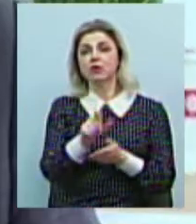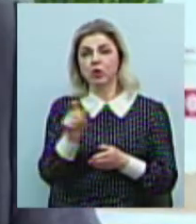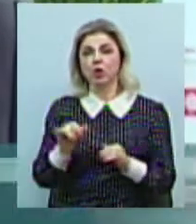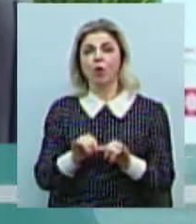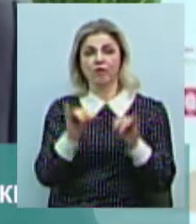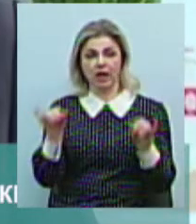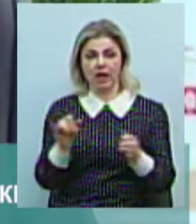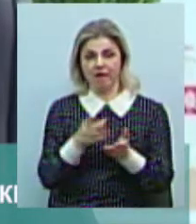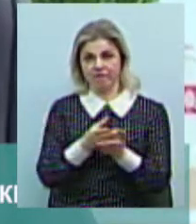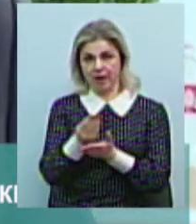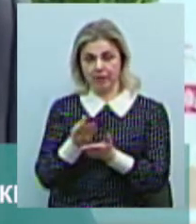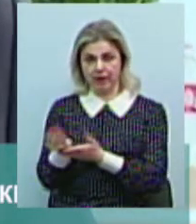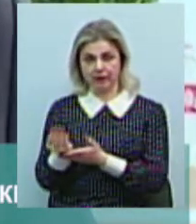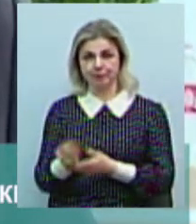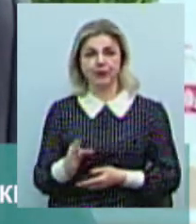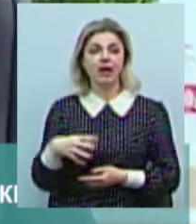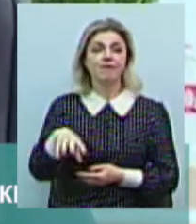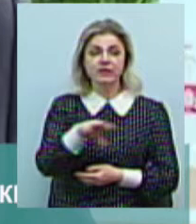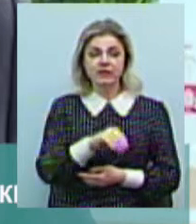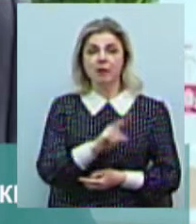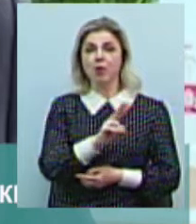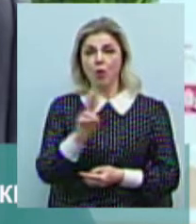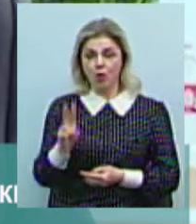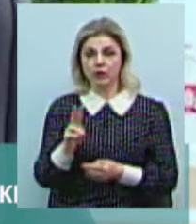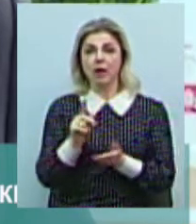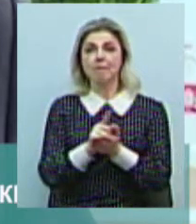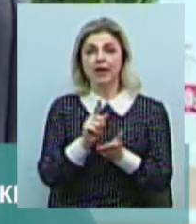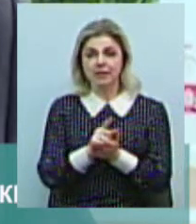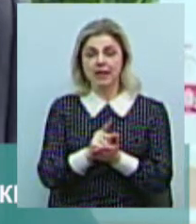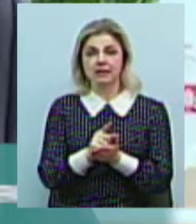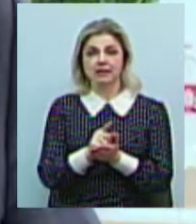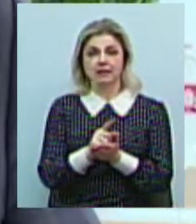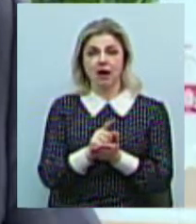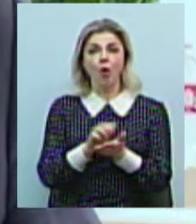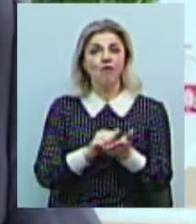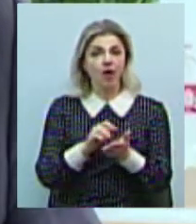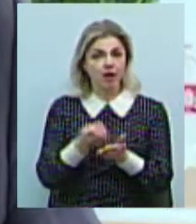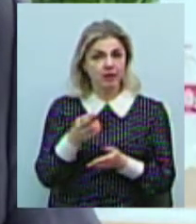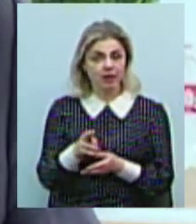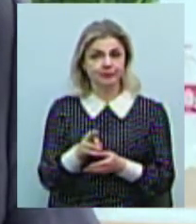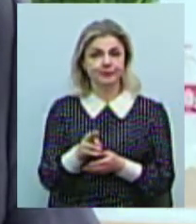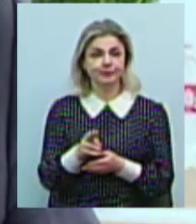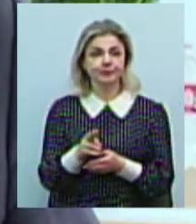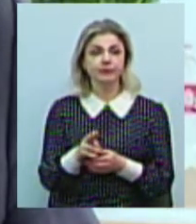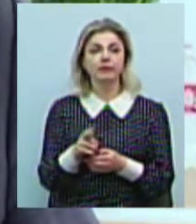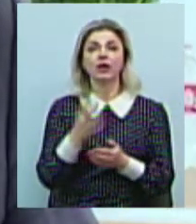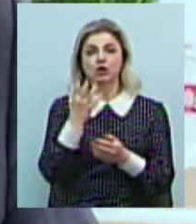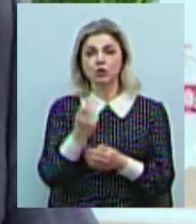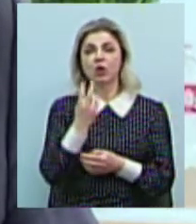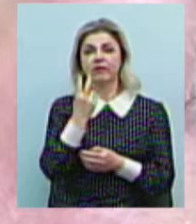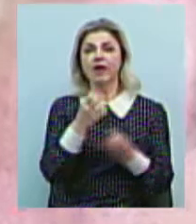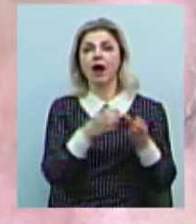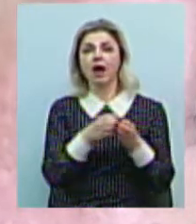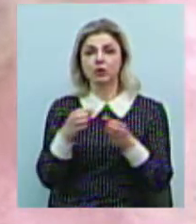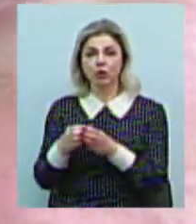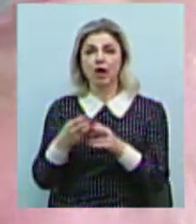суті, для всіх, кого пенсія розрахована по загальнообов'язковому пенсійному страхуванню, Ще також дві категорії підпадають